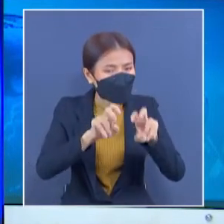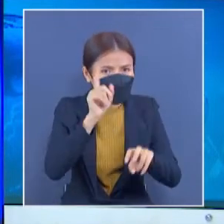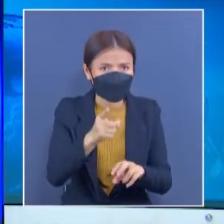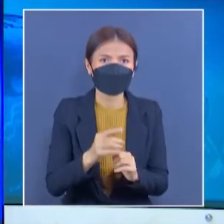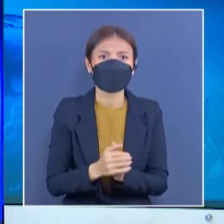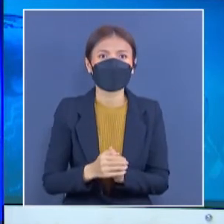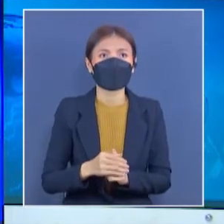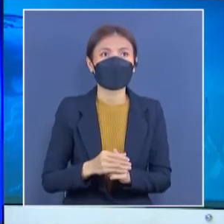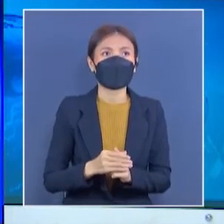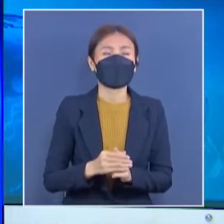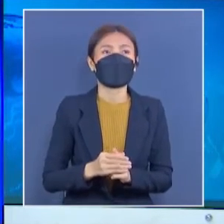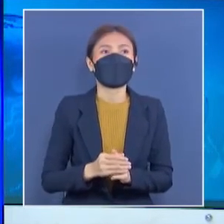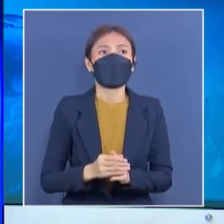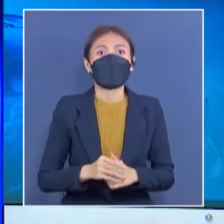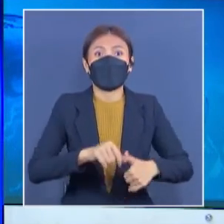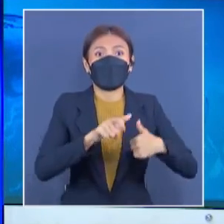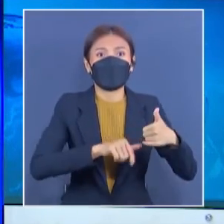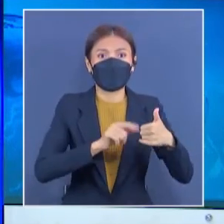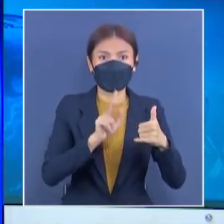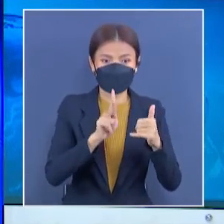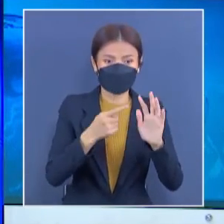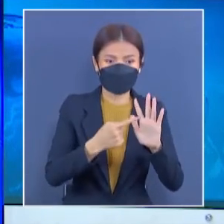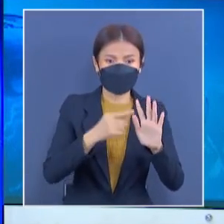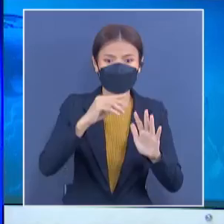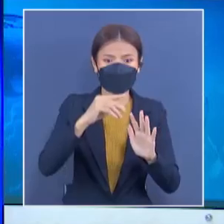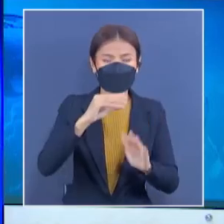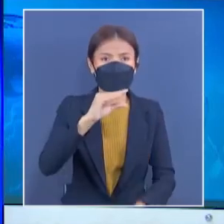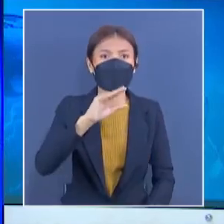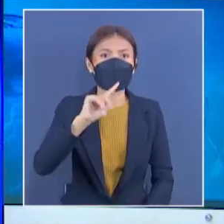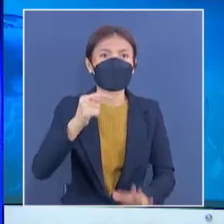นะครับในการสัมภาษณ์บอกว่าให้จริงนะฮะเดี๋ยวไปไล่เรียงกันต่อนะครับ